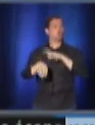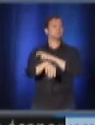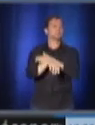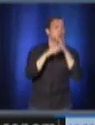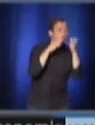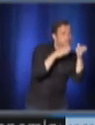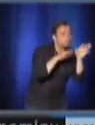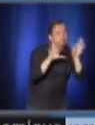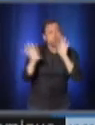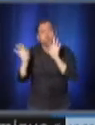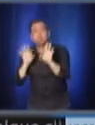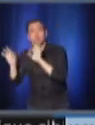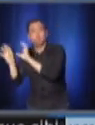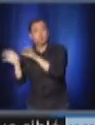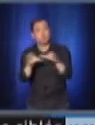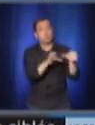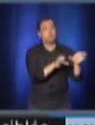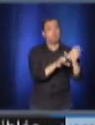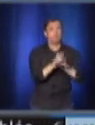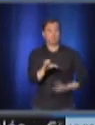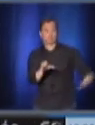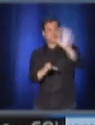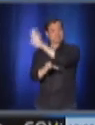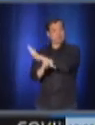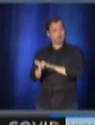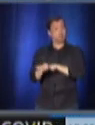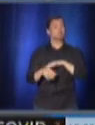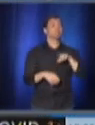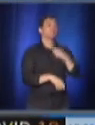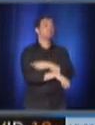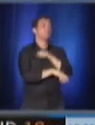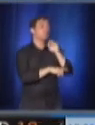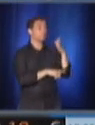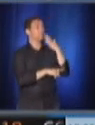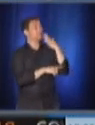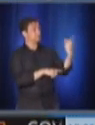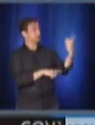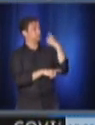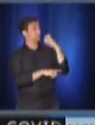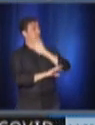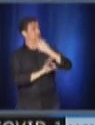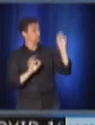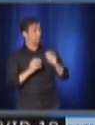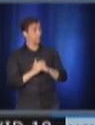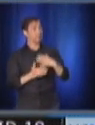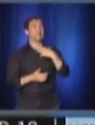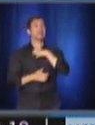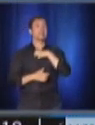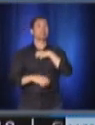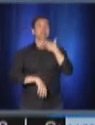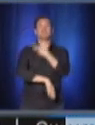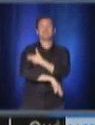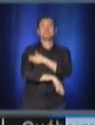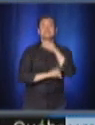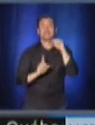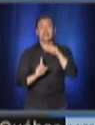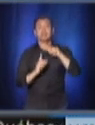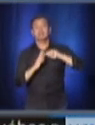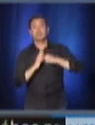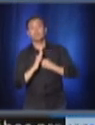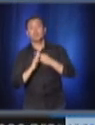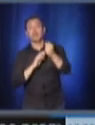Oui, c'est une excellente question. Il faut comprendre que la vaccination contre la grippe, on décide la quantité de doses très tôt dans l'année, c'est